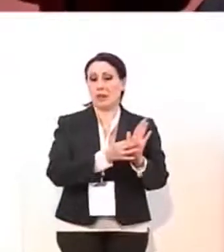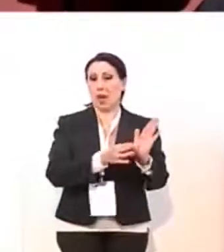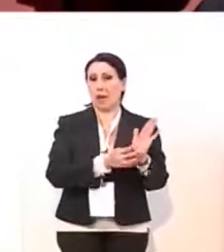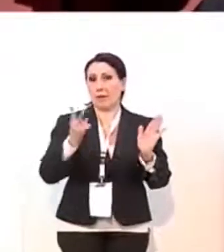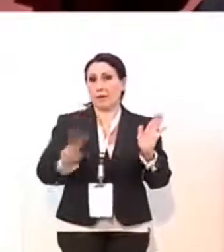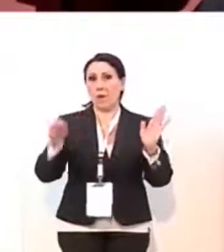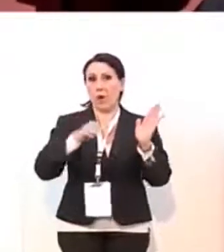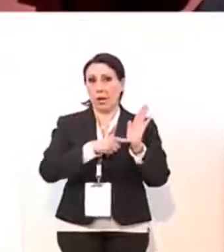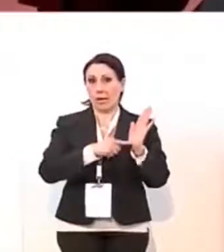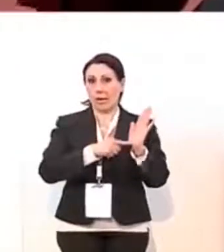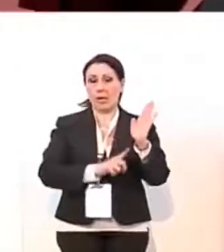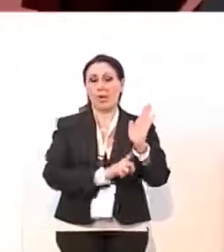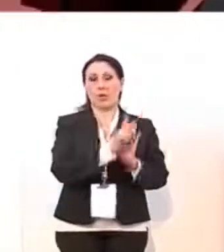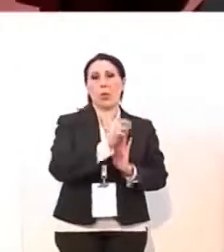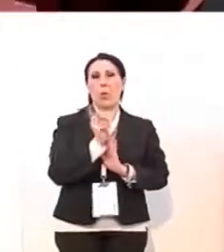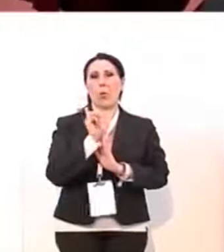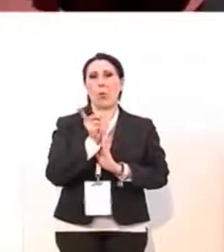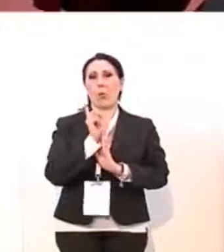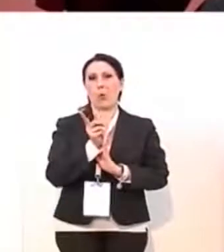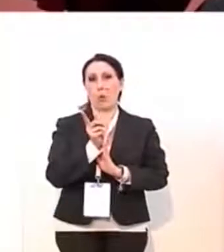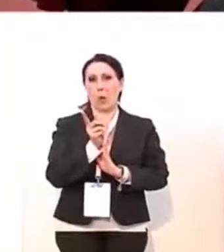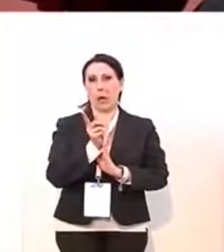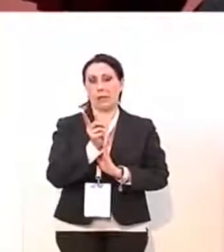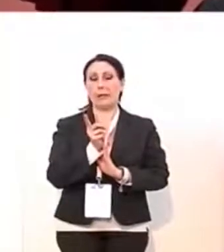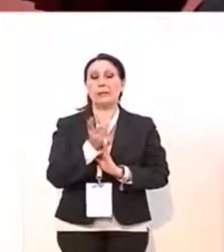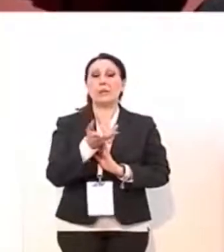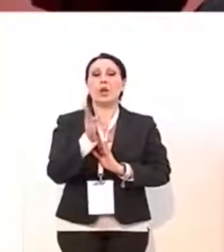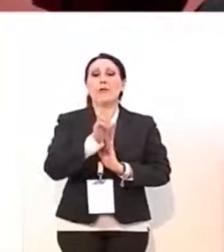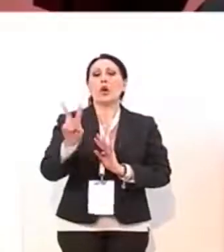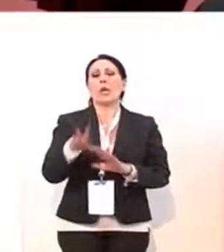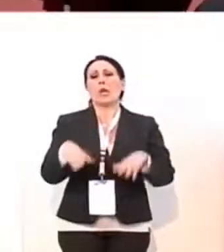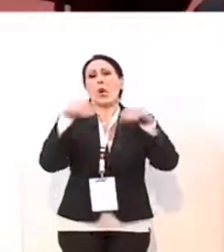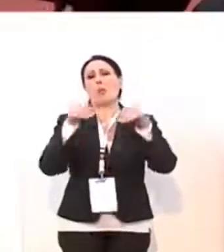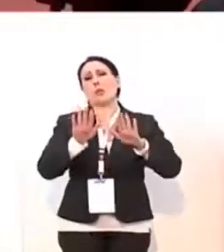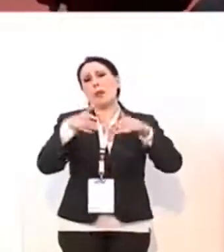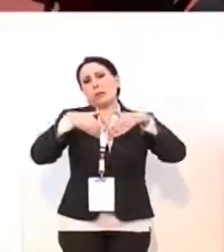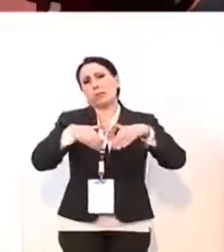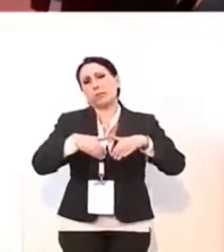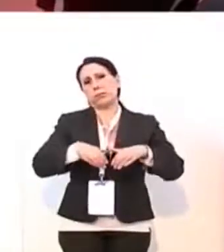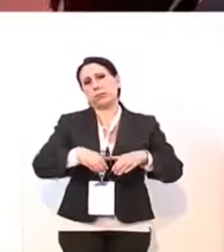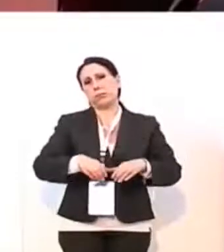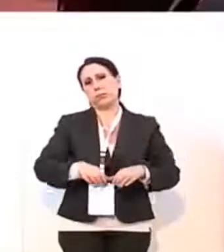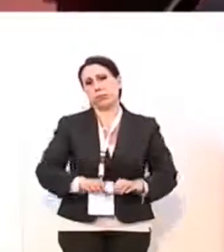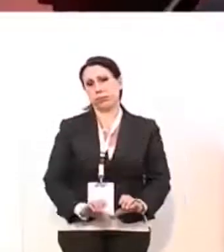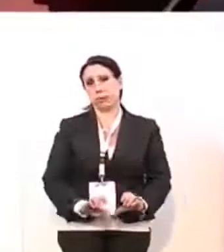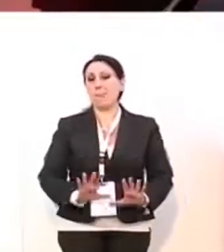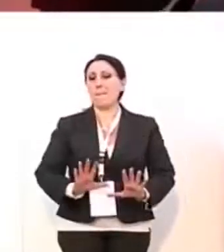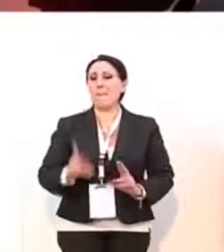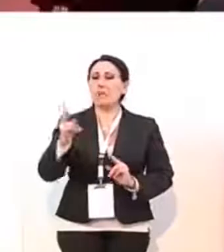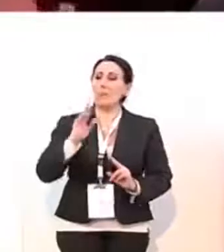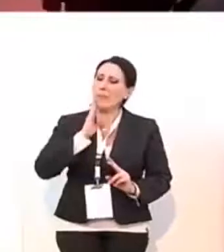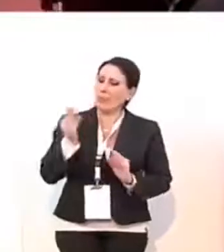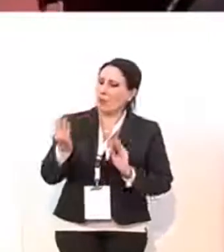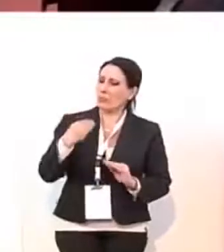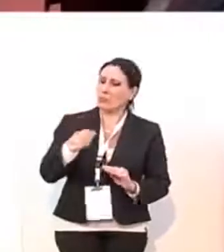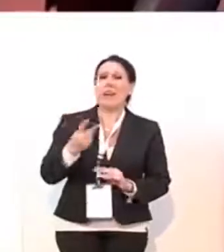la violenza sulle donne risulta in calo, ma c'è ancora molto molto da fare. Mi dice effettivamente qual è oggi